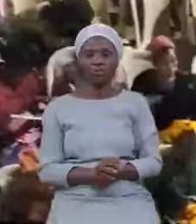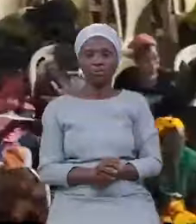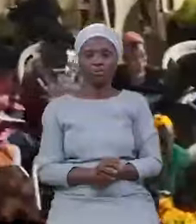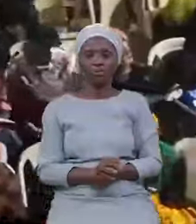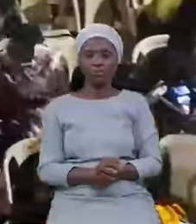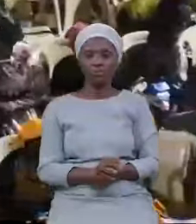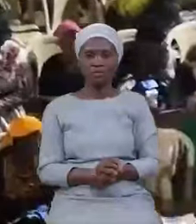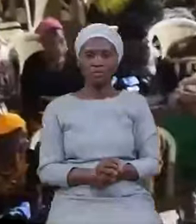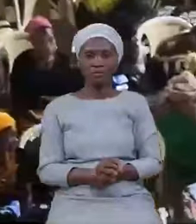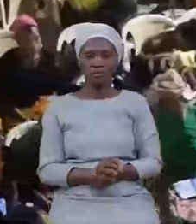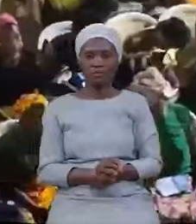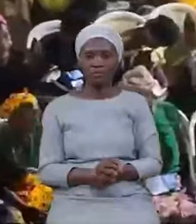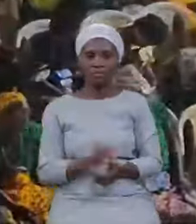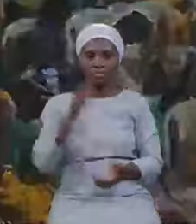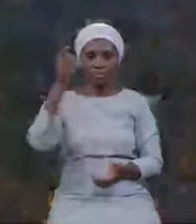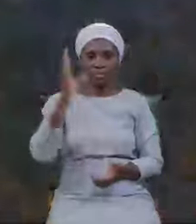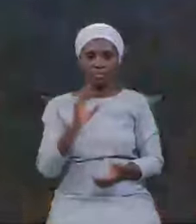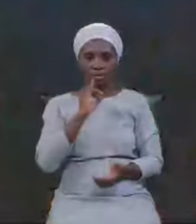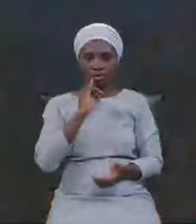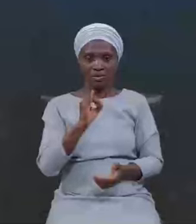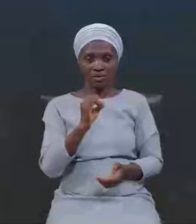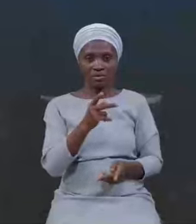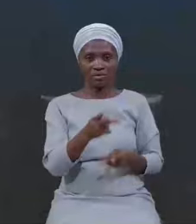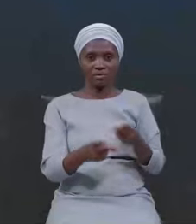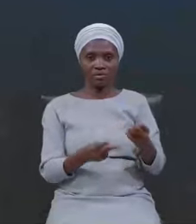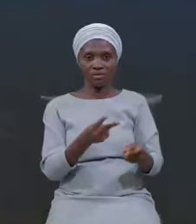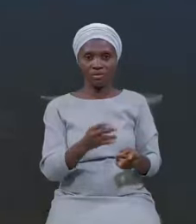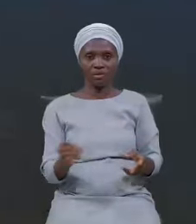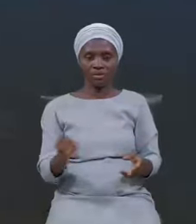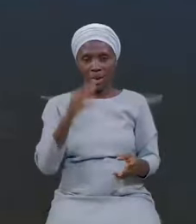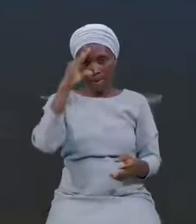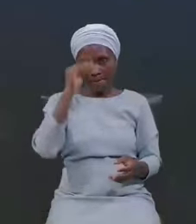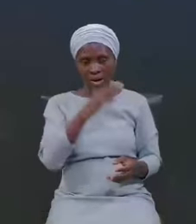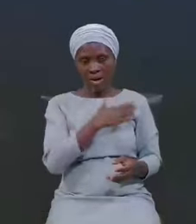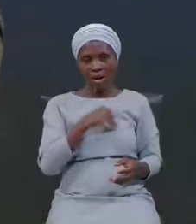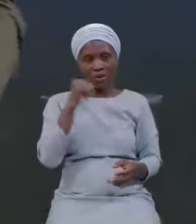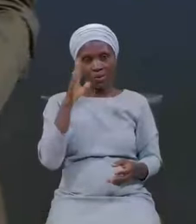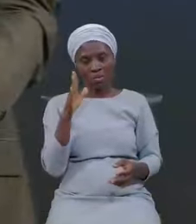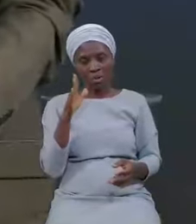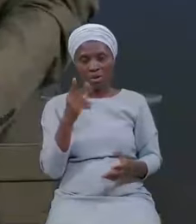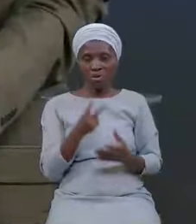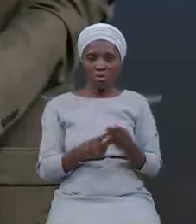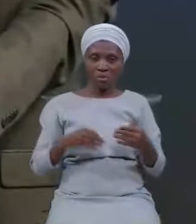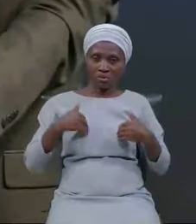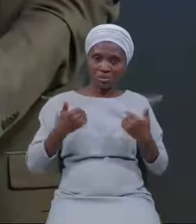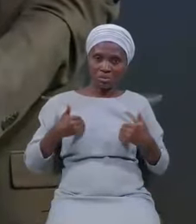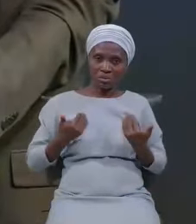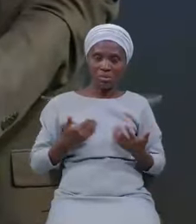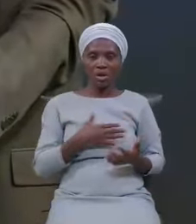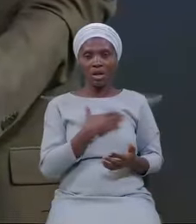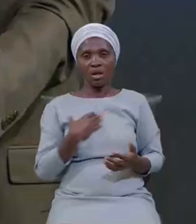Dieu va visiter les hommes et les femmes, les jeunes et les vieux ce soir. Cette soirée ne va pas te dépasser.